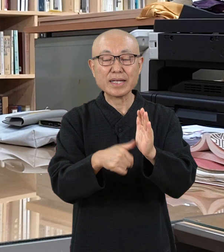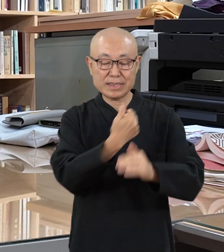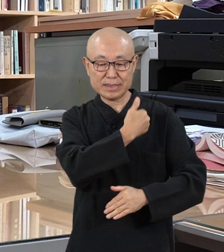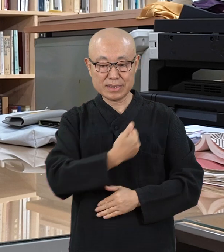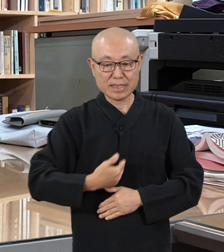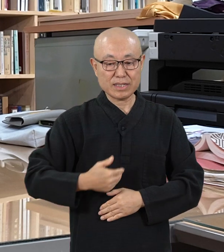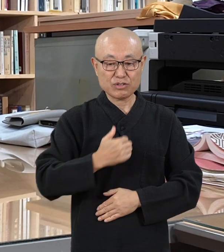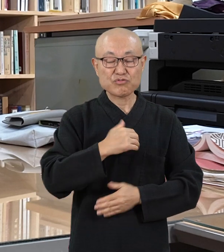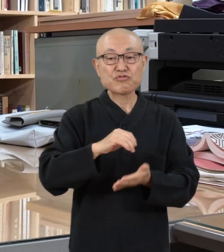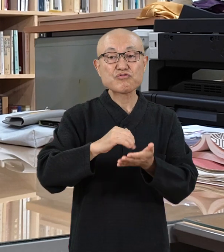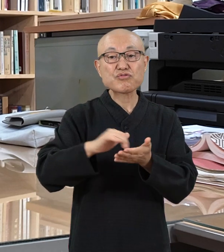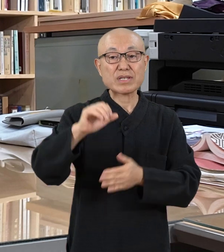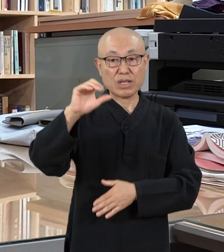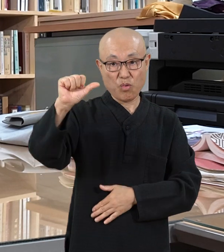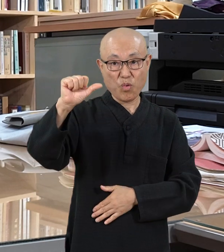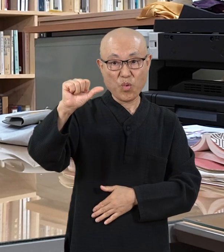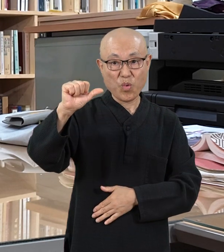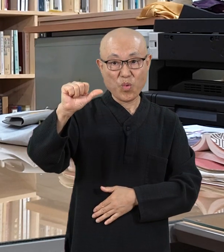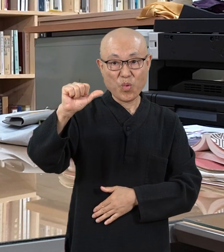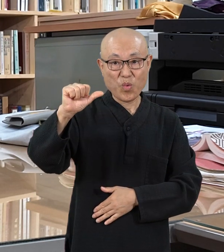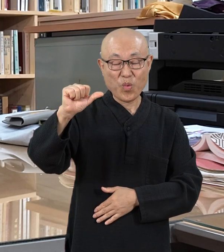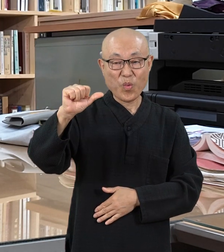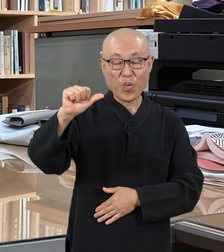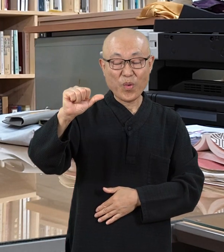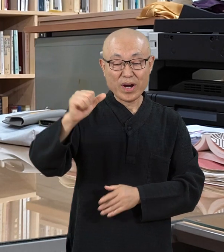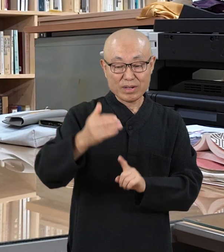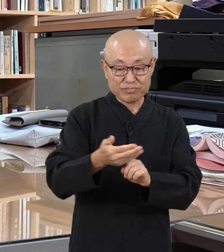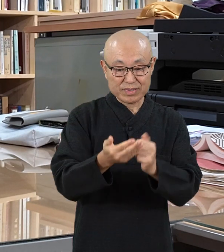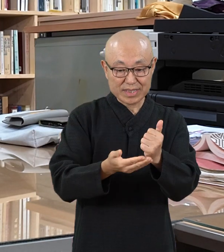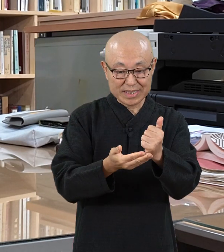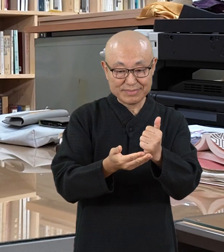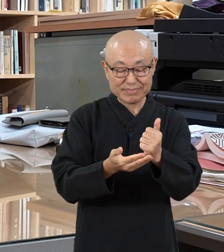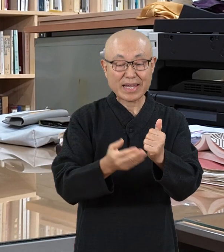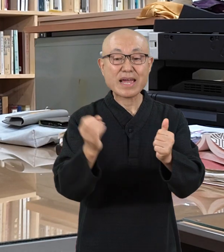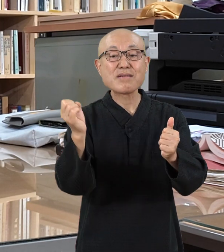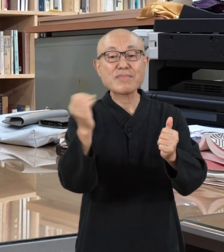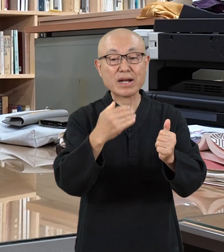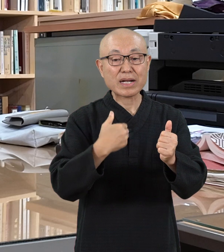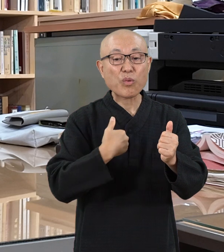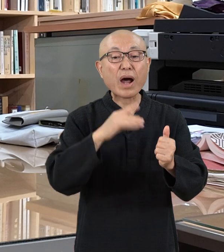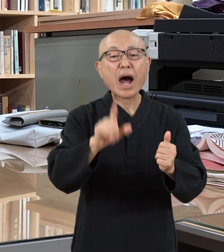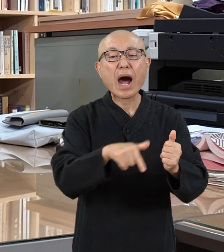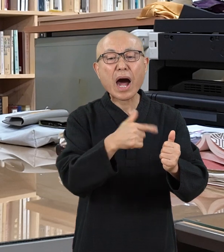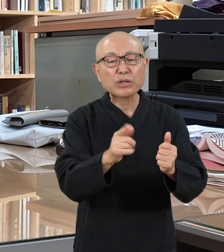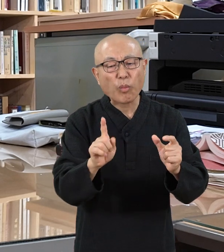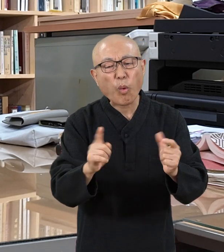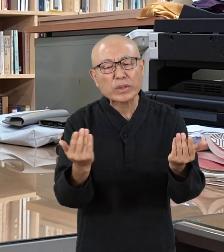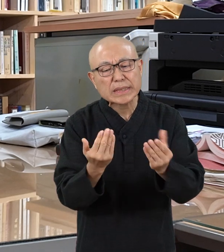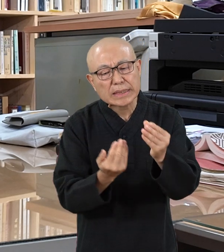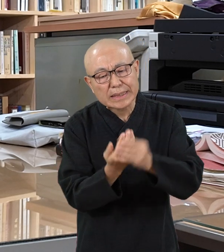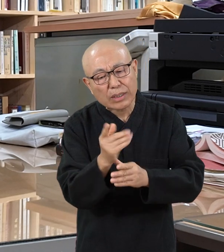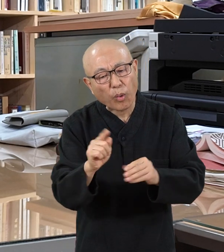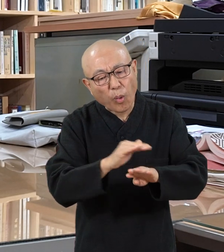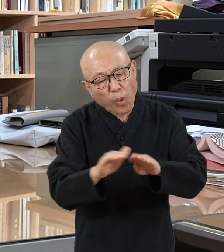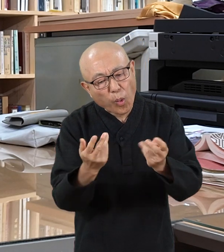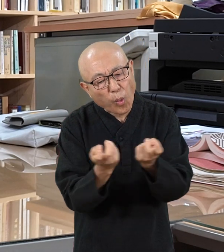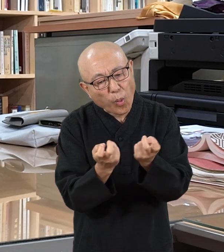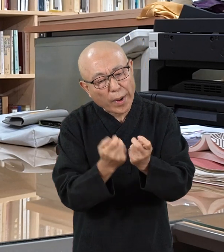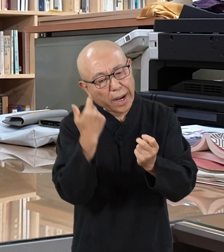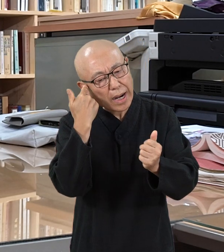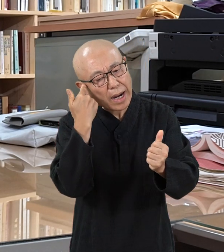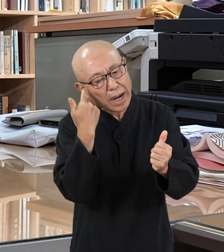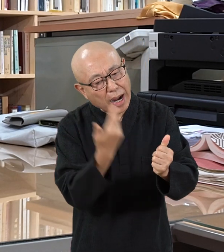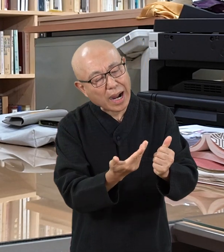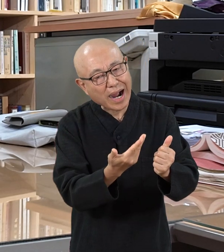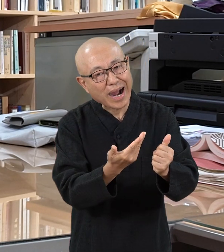특히 율장에 보면 그렇습니다. 부처님, 오늘은 이러이러한 일이 있었는데 저희들은 어떻게 행위하면